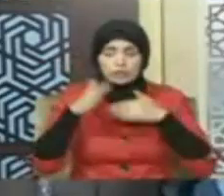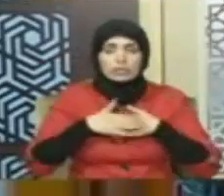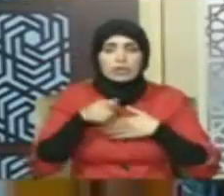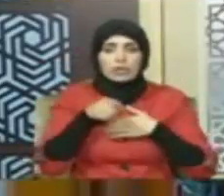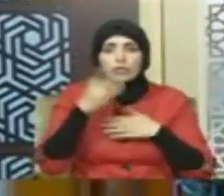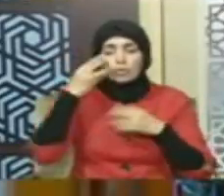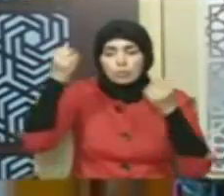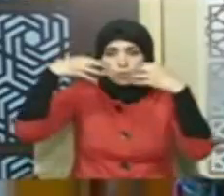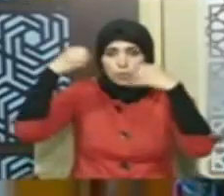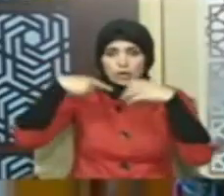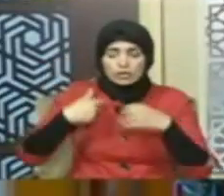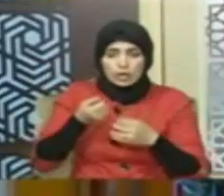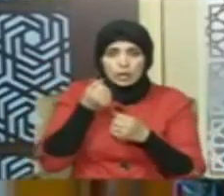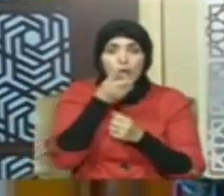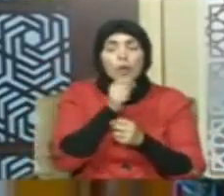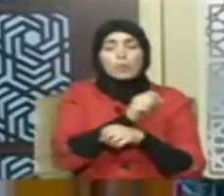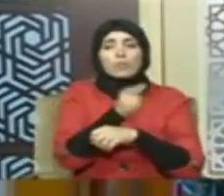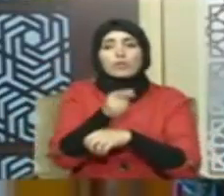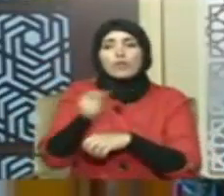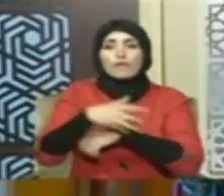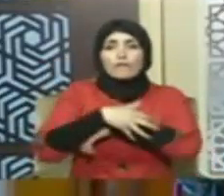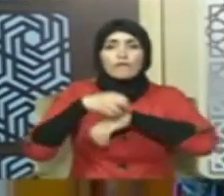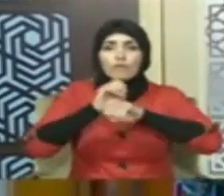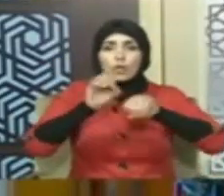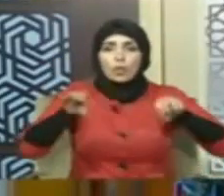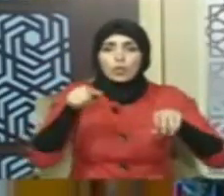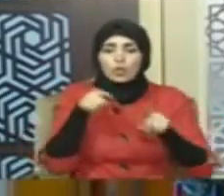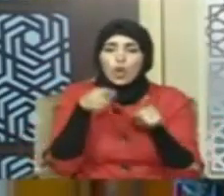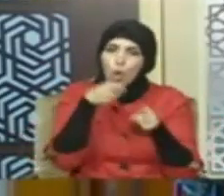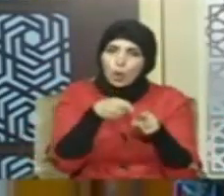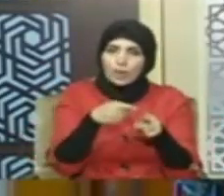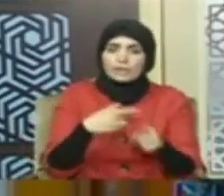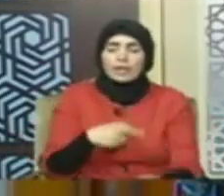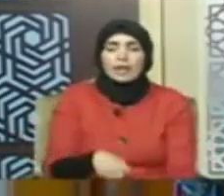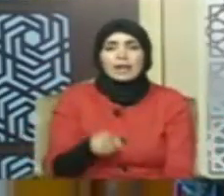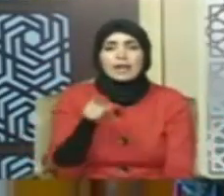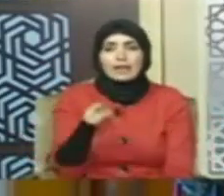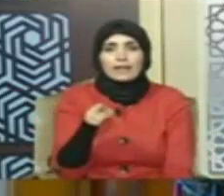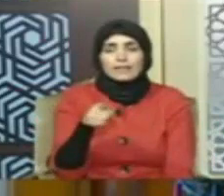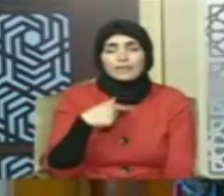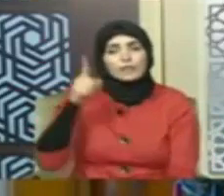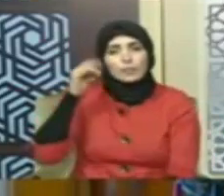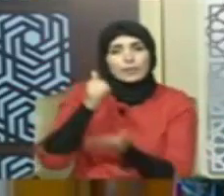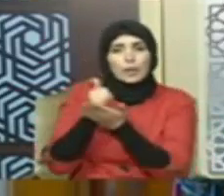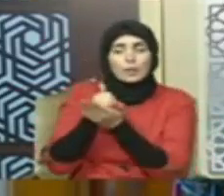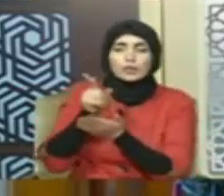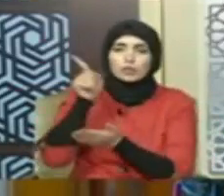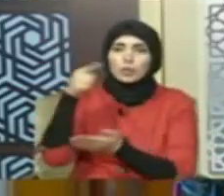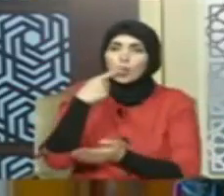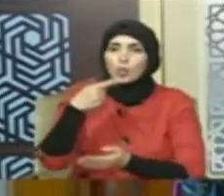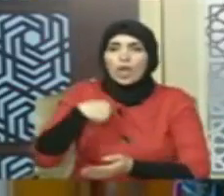رزقناهم ينفقون، فأمري وأمرك في ذلك إلى الله.